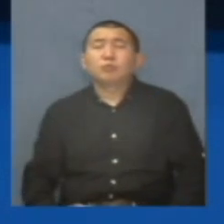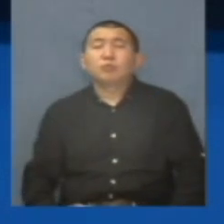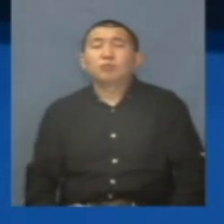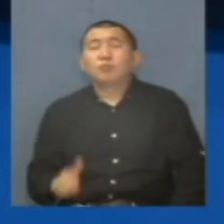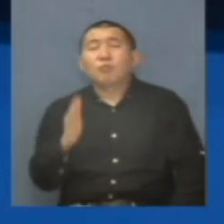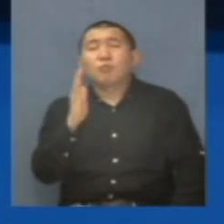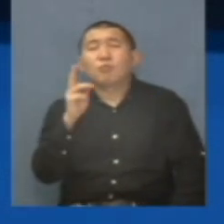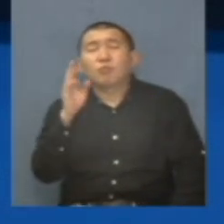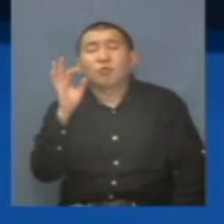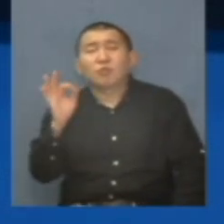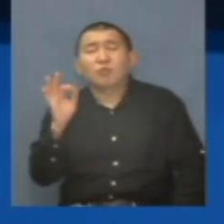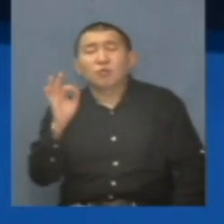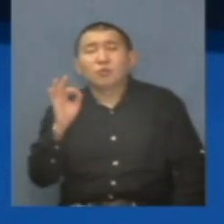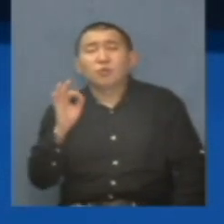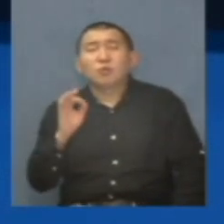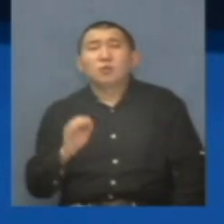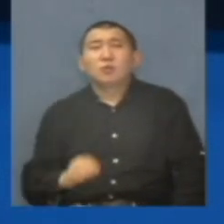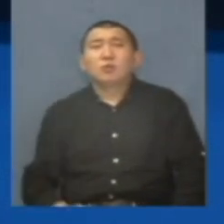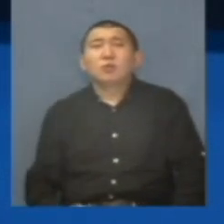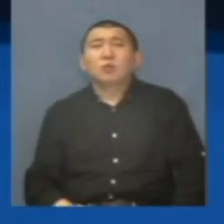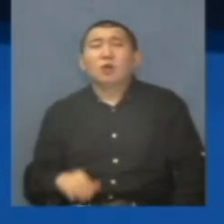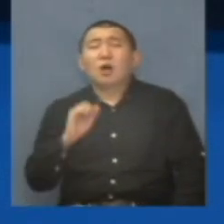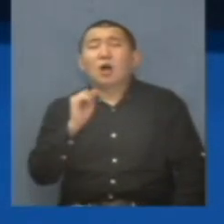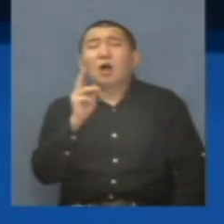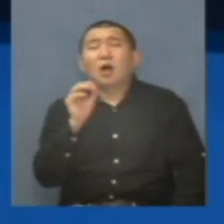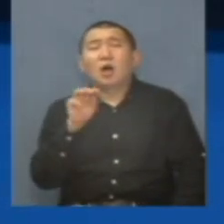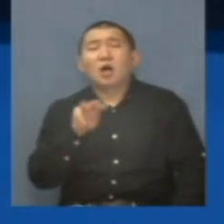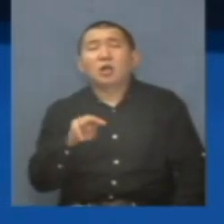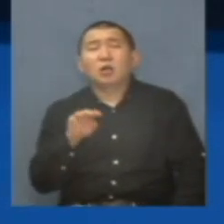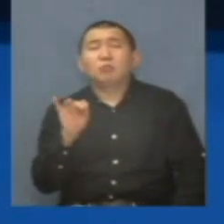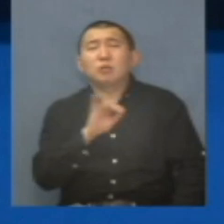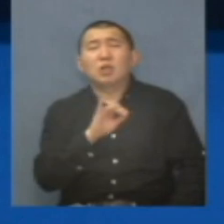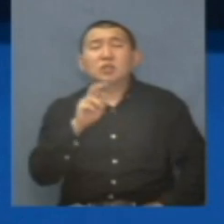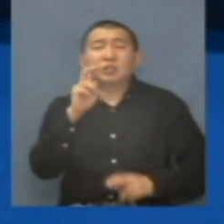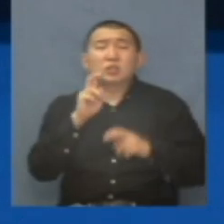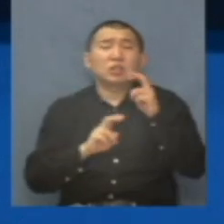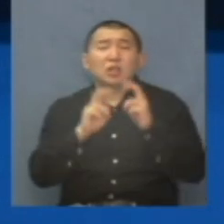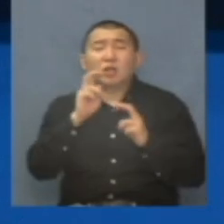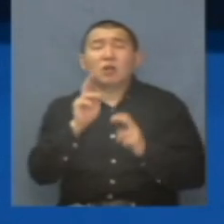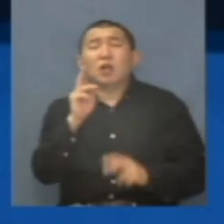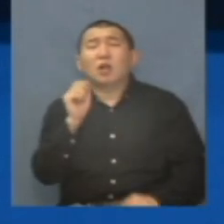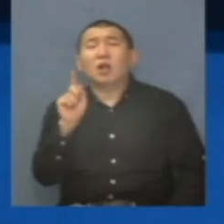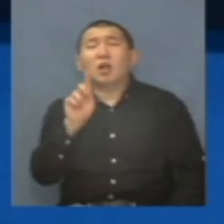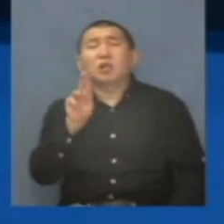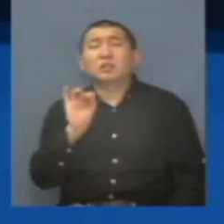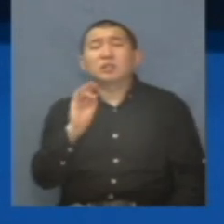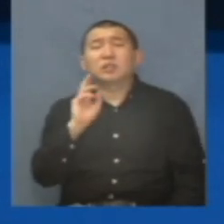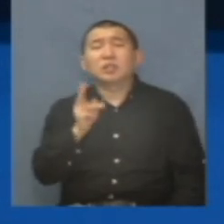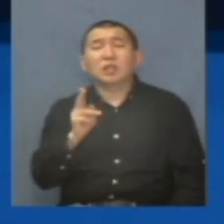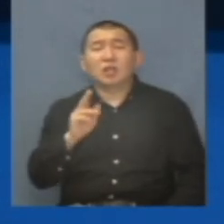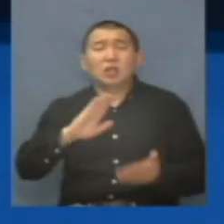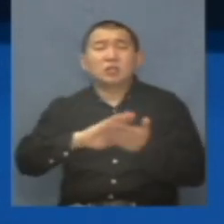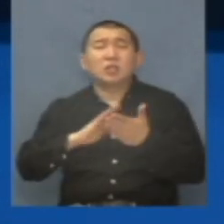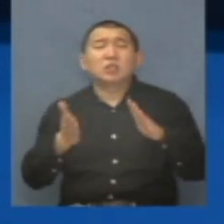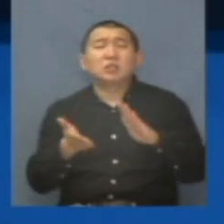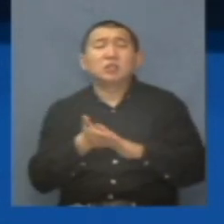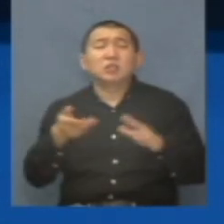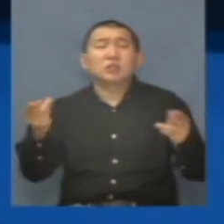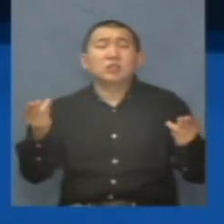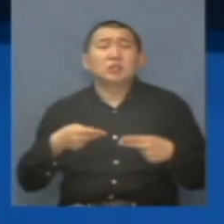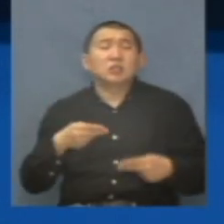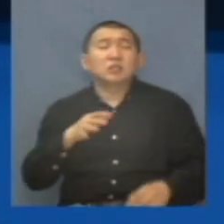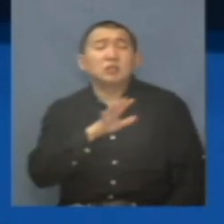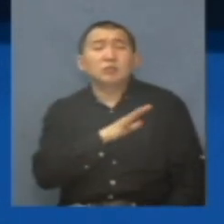Шығыс Қазақстан облысы әкімдігі мен Кассин жауапкершілігі шектеулі серіктестігі өкілдері ынтымақтастық туралы меморандумға қол